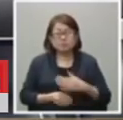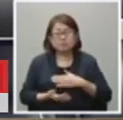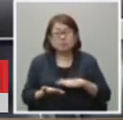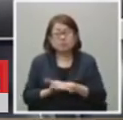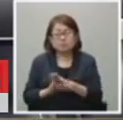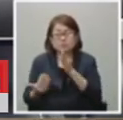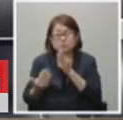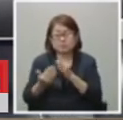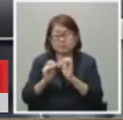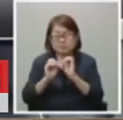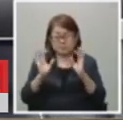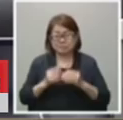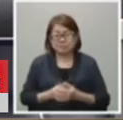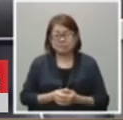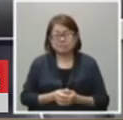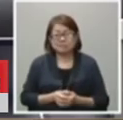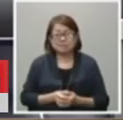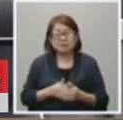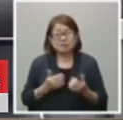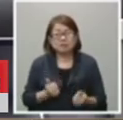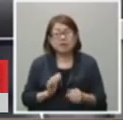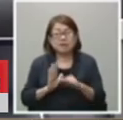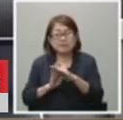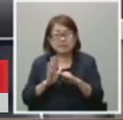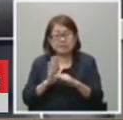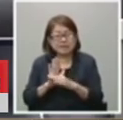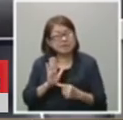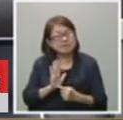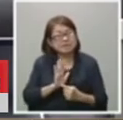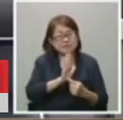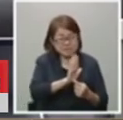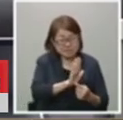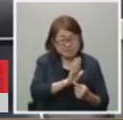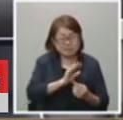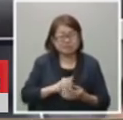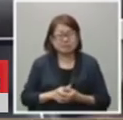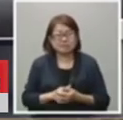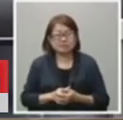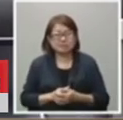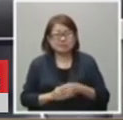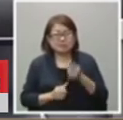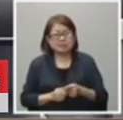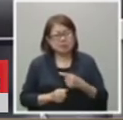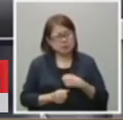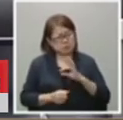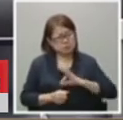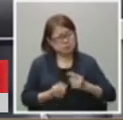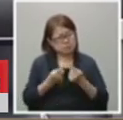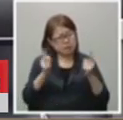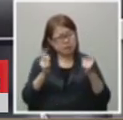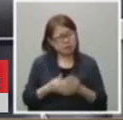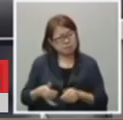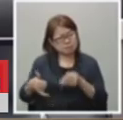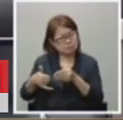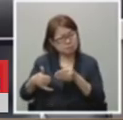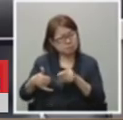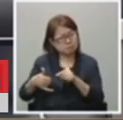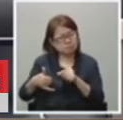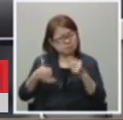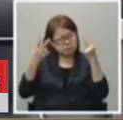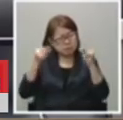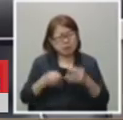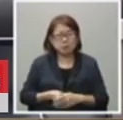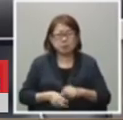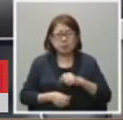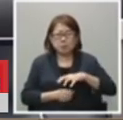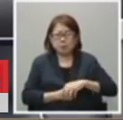เลยแล้วกันนะครับยัตติที่ได้มีการยื่นกันไว้เนี่ยนะครับจริงๆแล้วผมแปลกใจท่านนายกรัฐมนตรีว่าท่านคุมอารมณ์